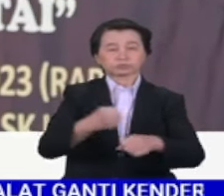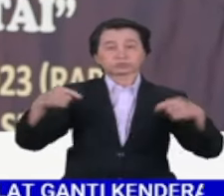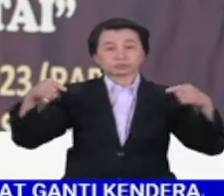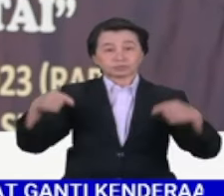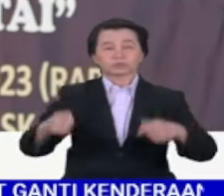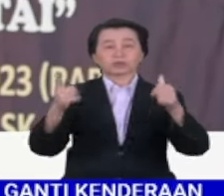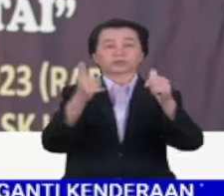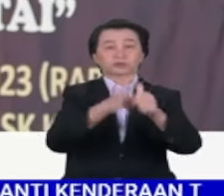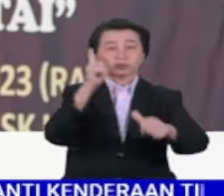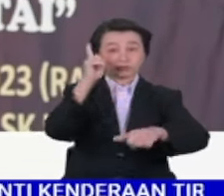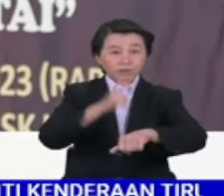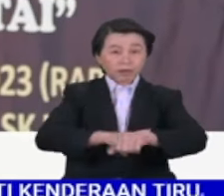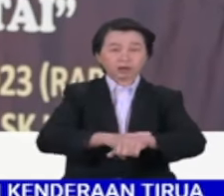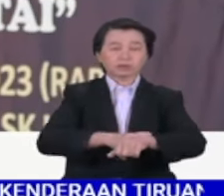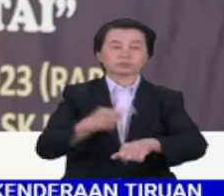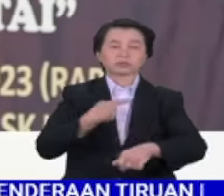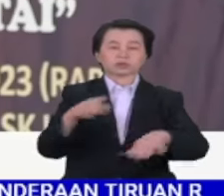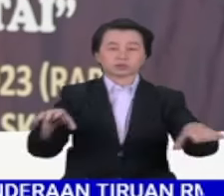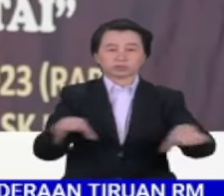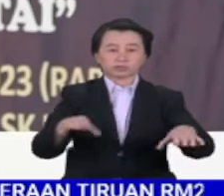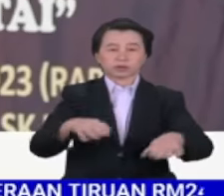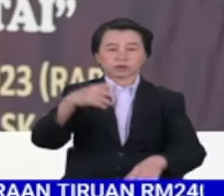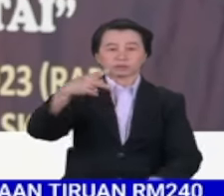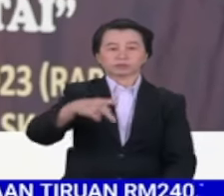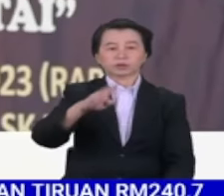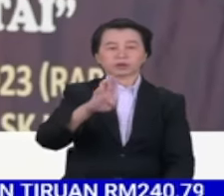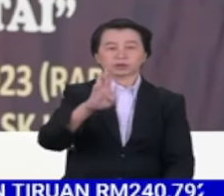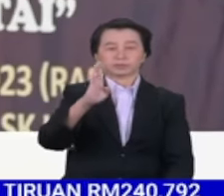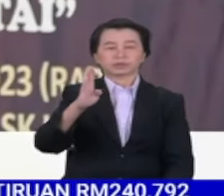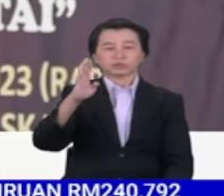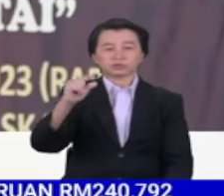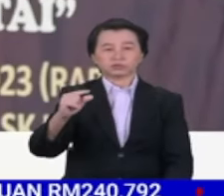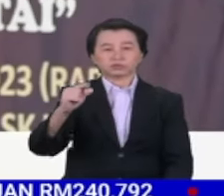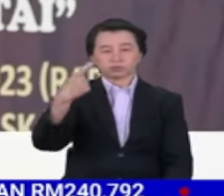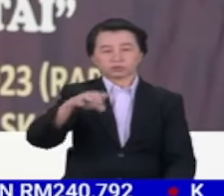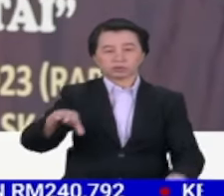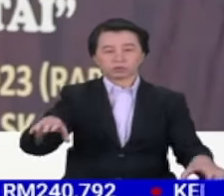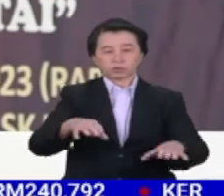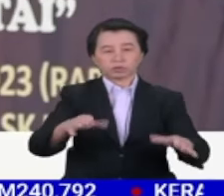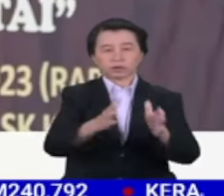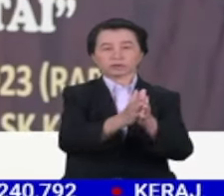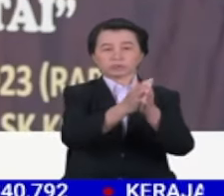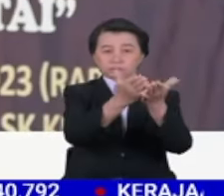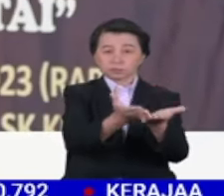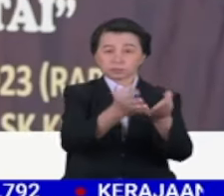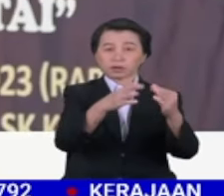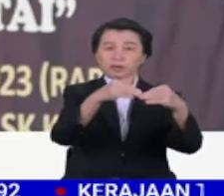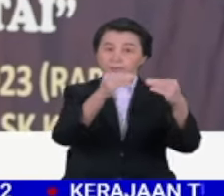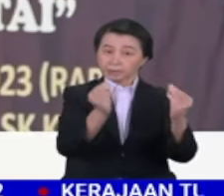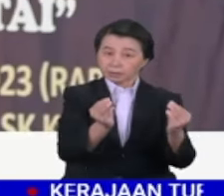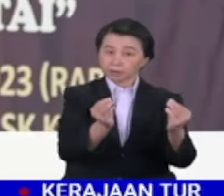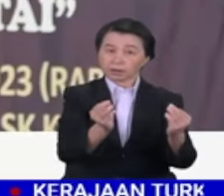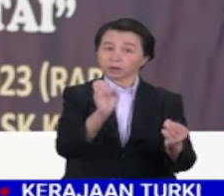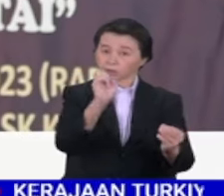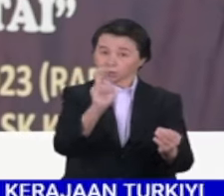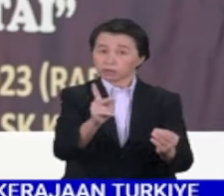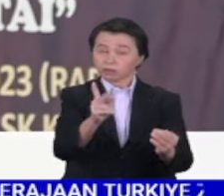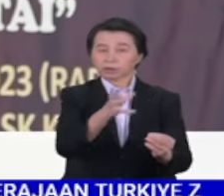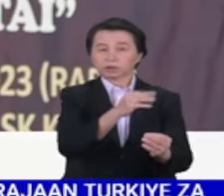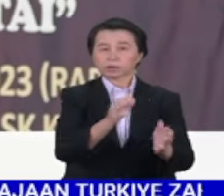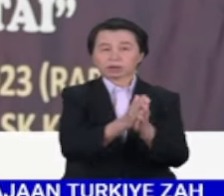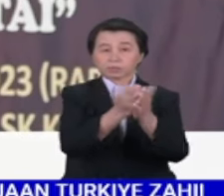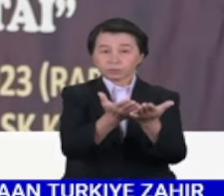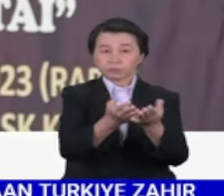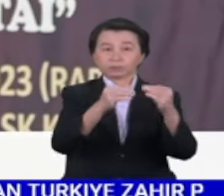pertama kita buat pihak sekolah bincang untuk nebuwak majalah Oke dan